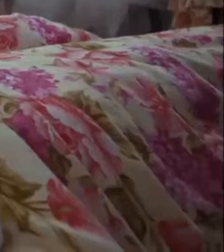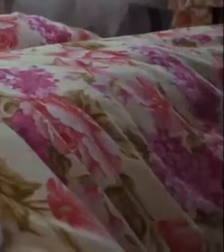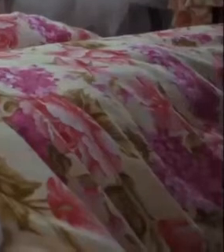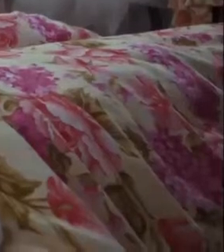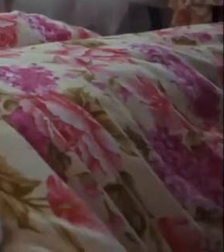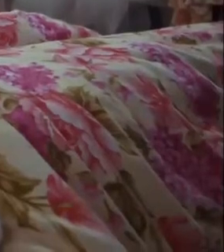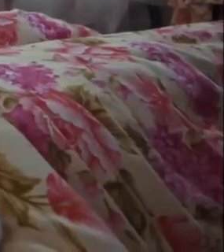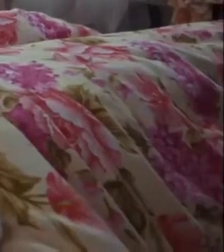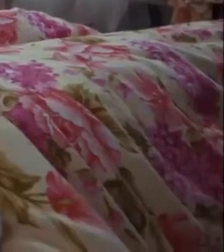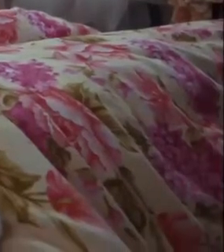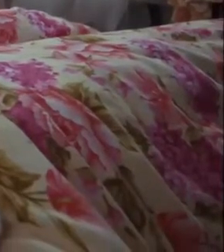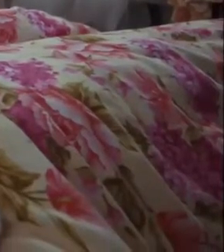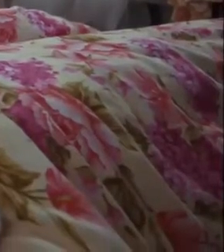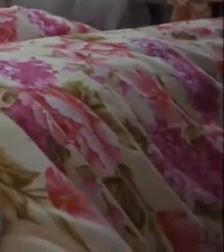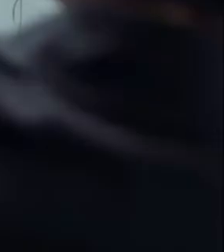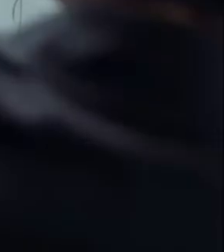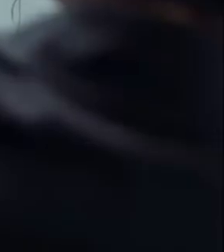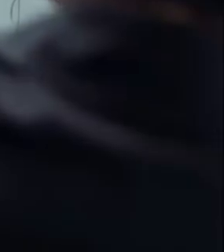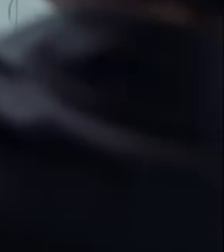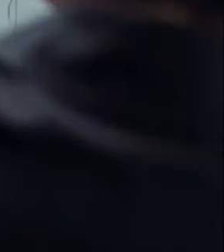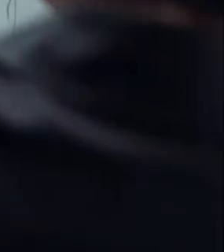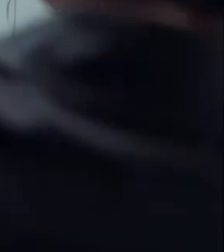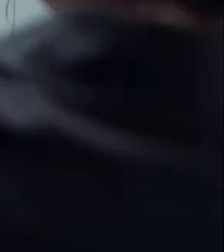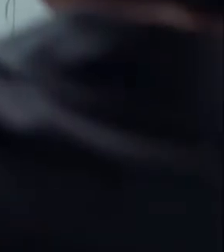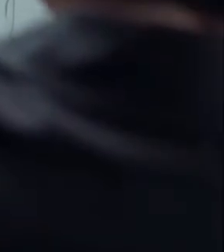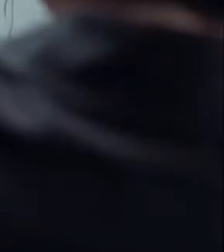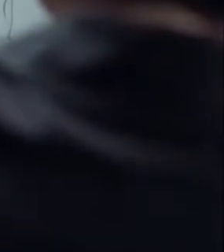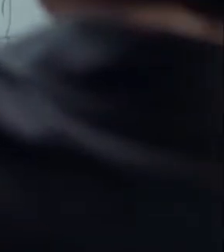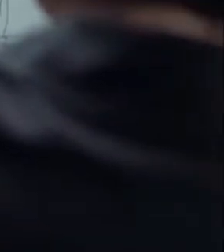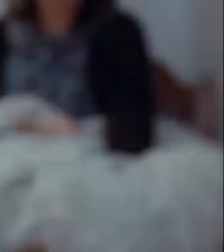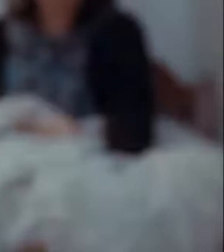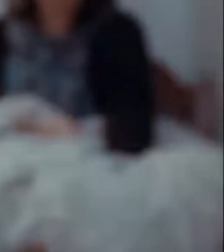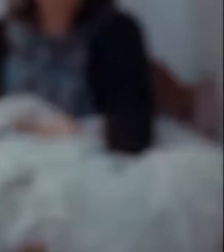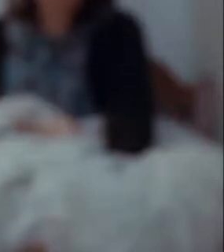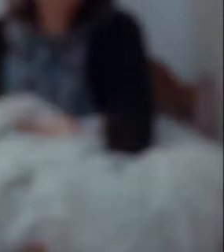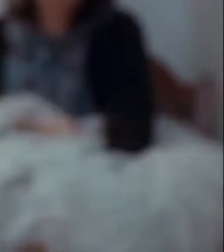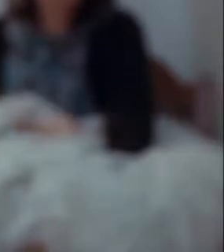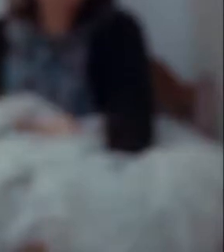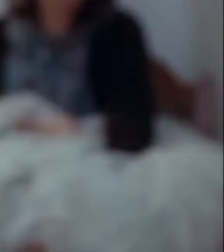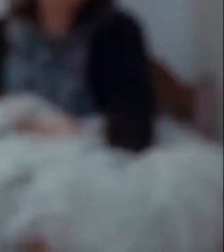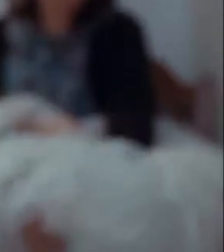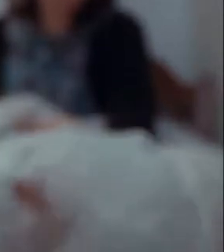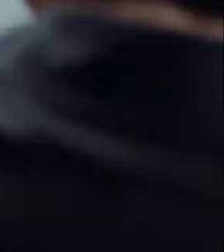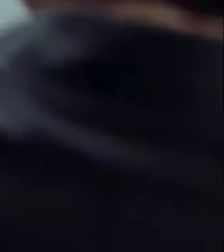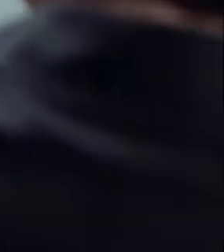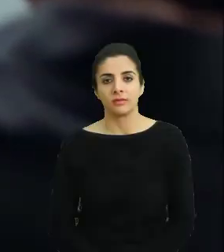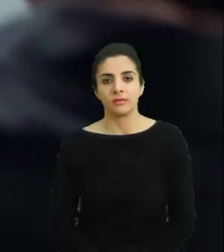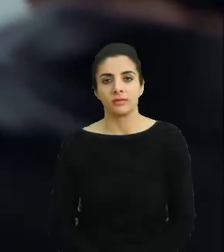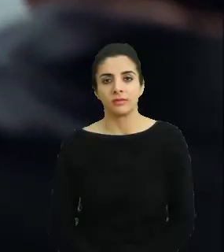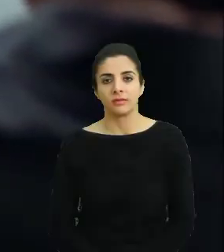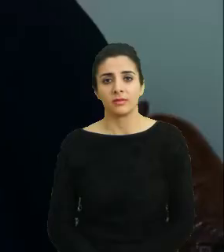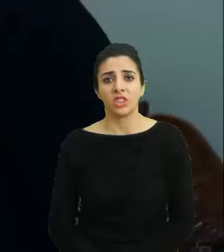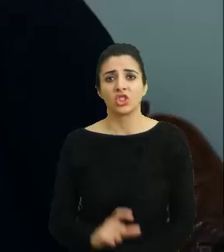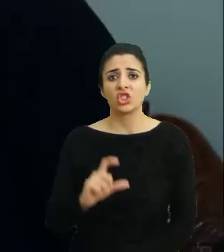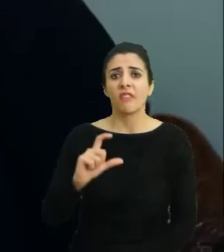Zehra beyaz bluzunun üzerinde siyah töpyesi. Merve'nin yanına oturmuş saçlarını okşuyor. Merve kıpırdandı.